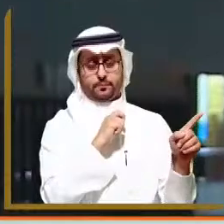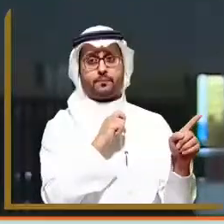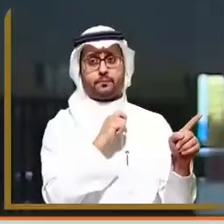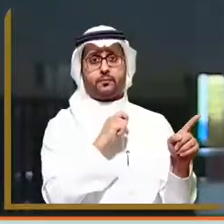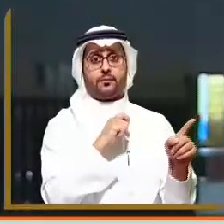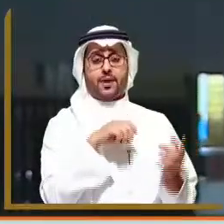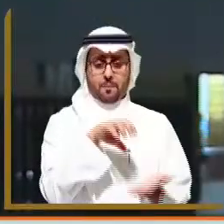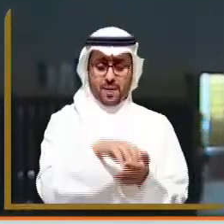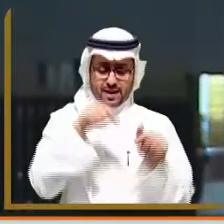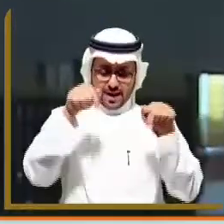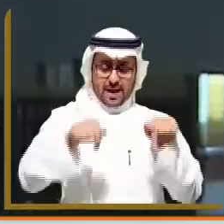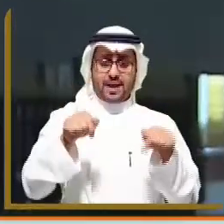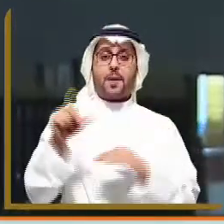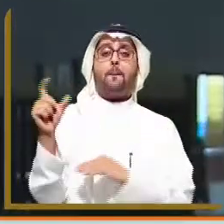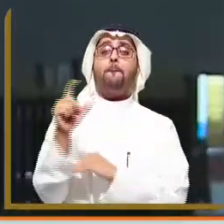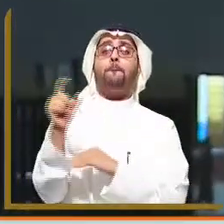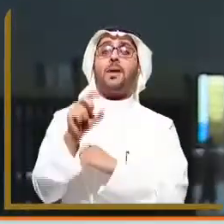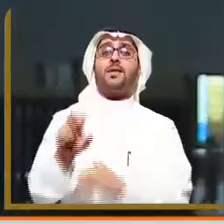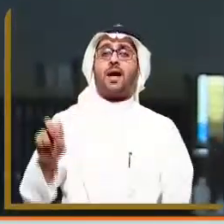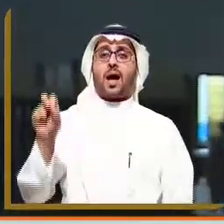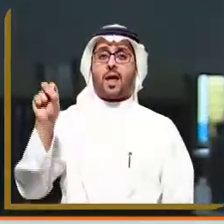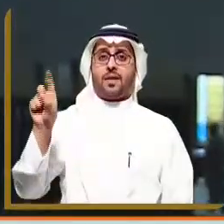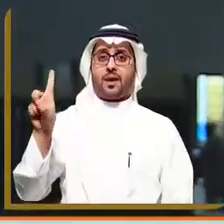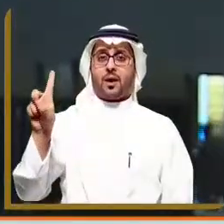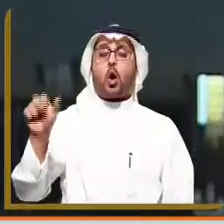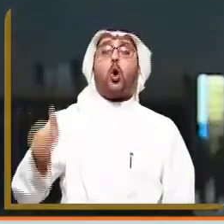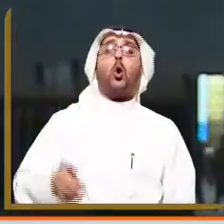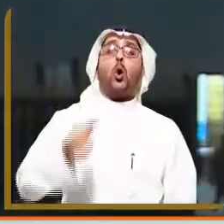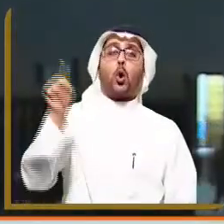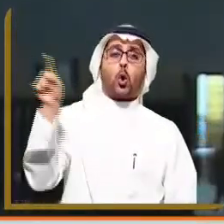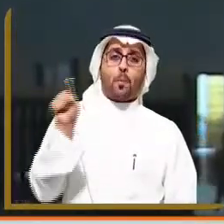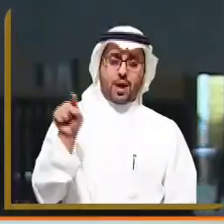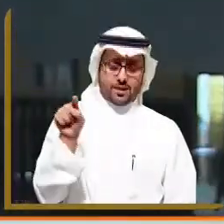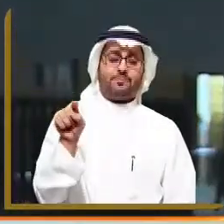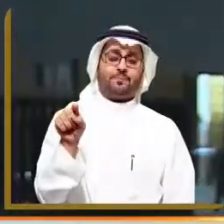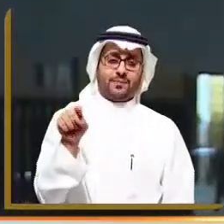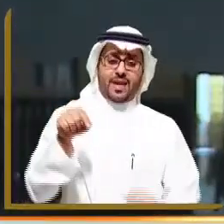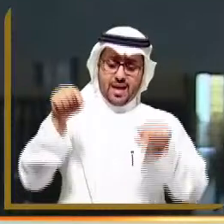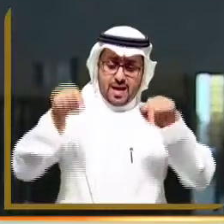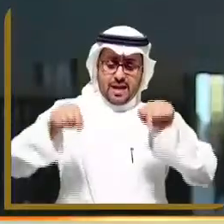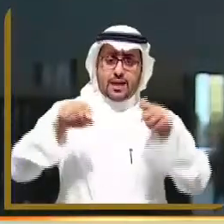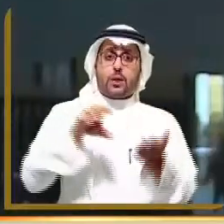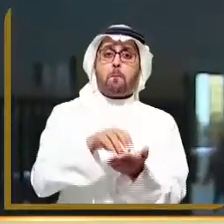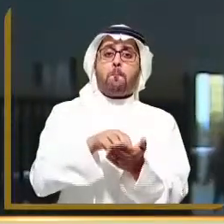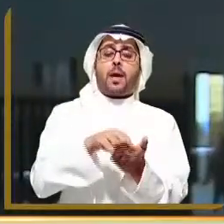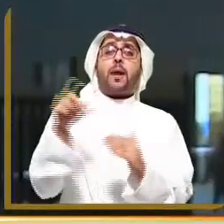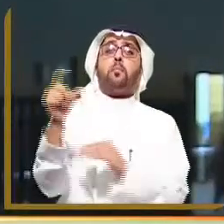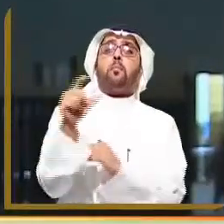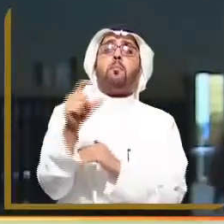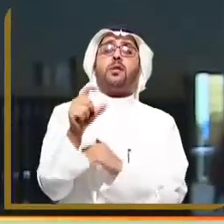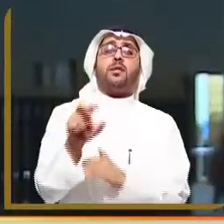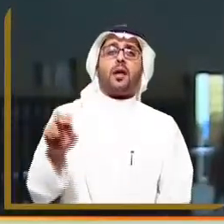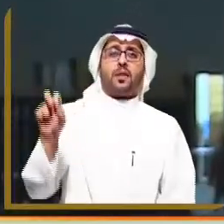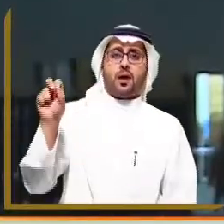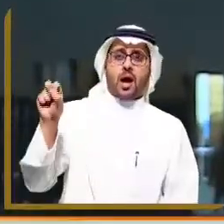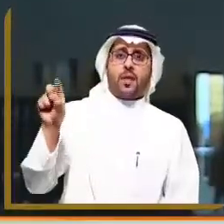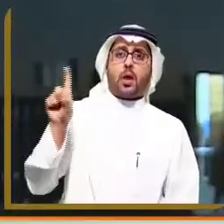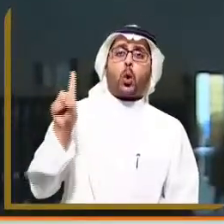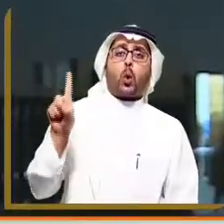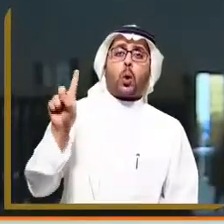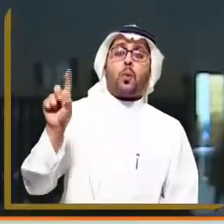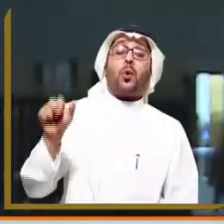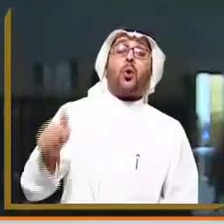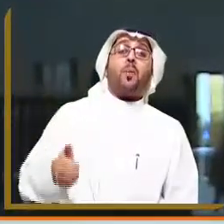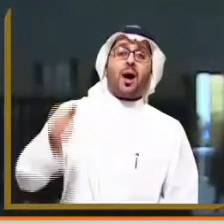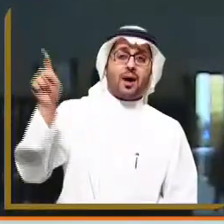في باحة مسجد قباء. أهلا بك وائل، أحييك لهذه النشرة. ضعنا في تفاصيل أوسع عن الإجراءات الوقائية